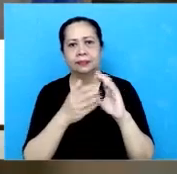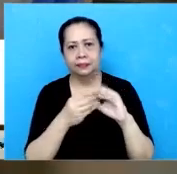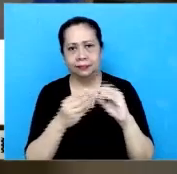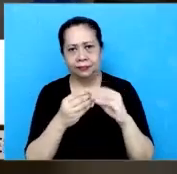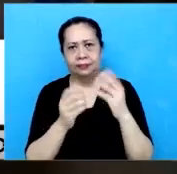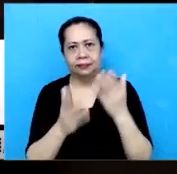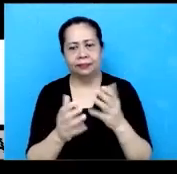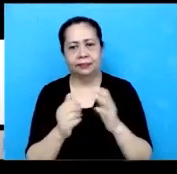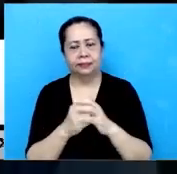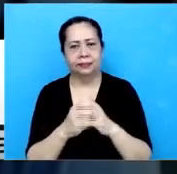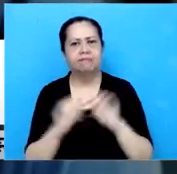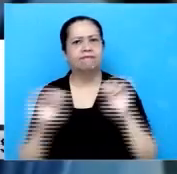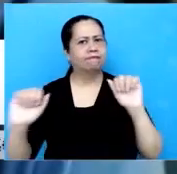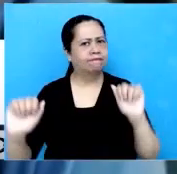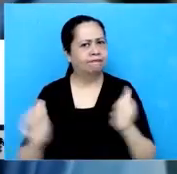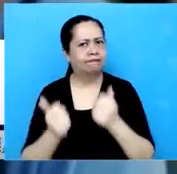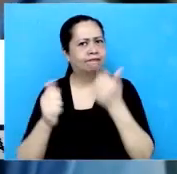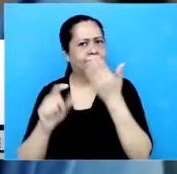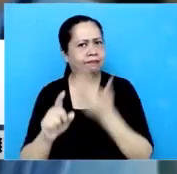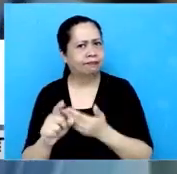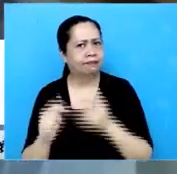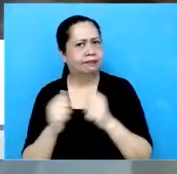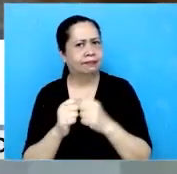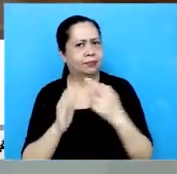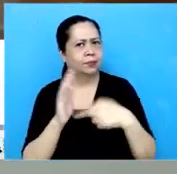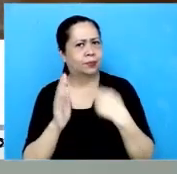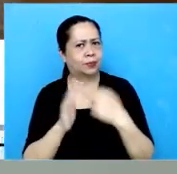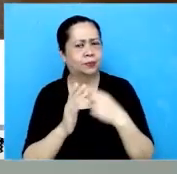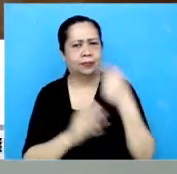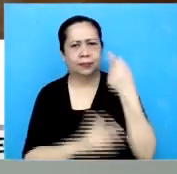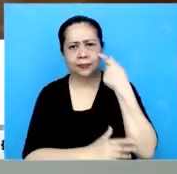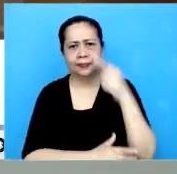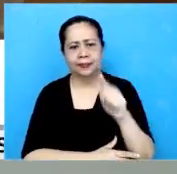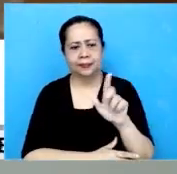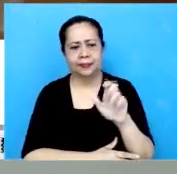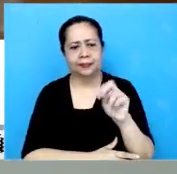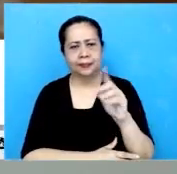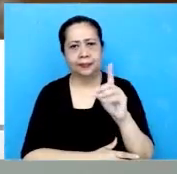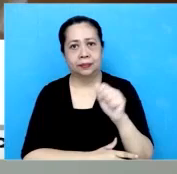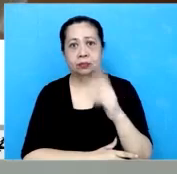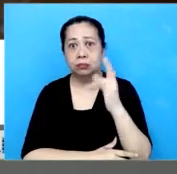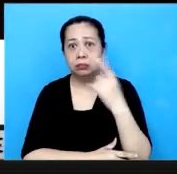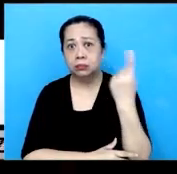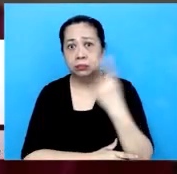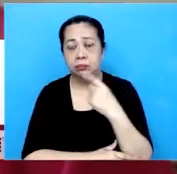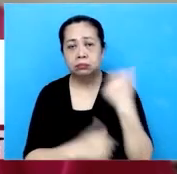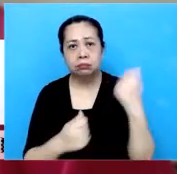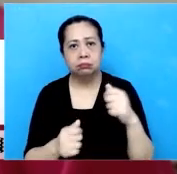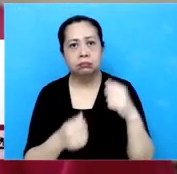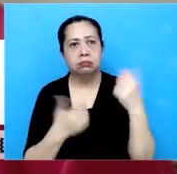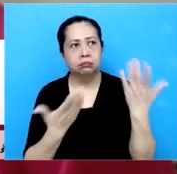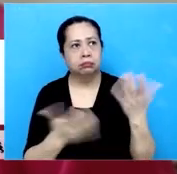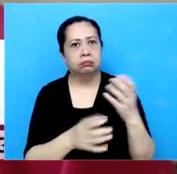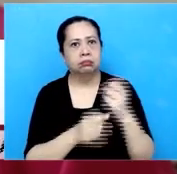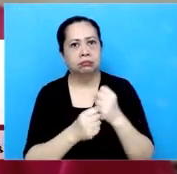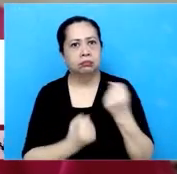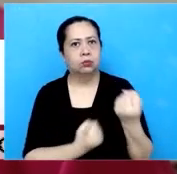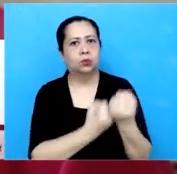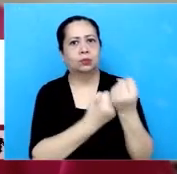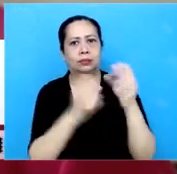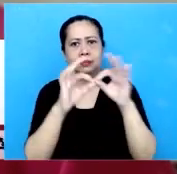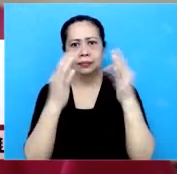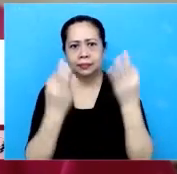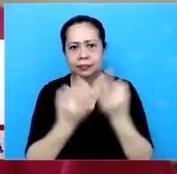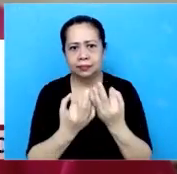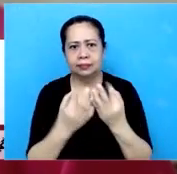na challenge siya sa pagganap bilang si Glenda na 25 years old pa lang, naiaho na sa hirap ang pamilya